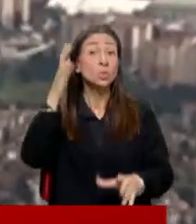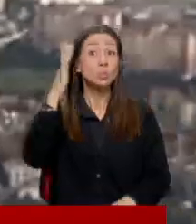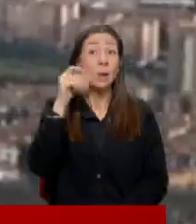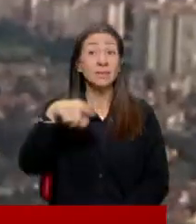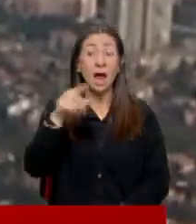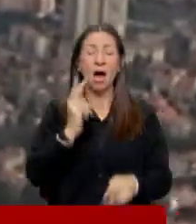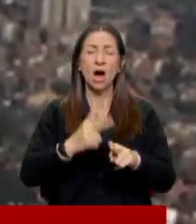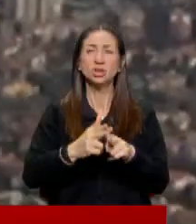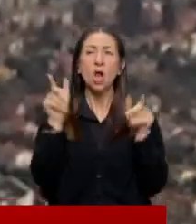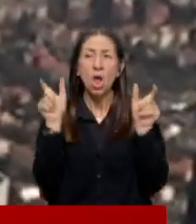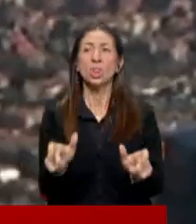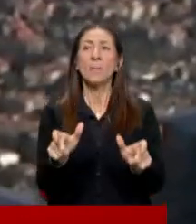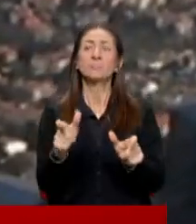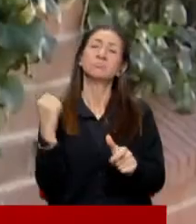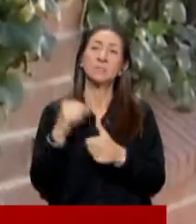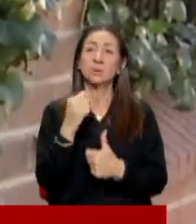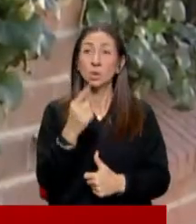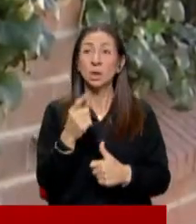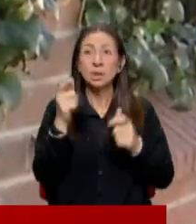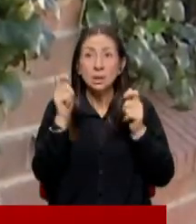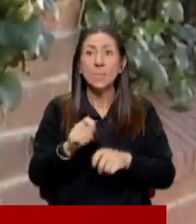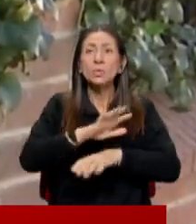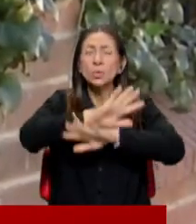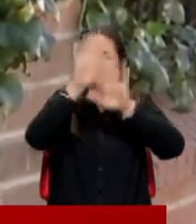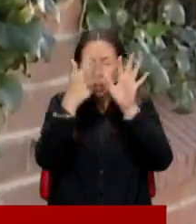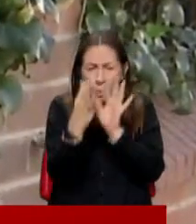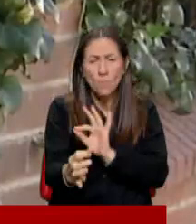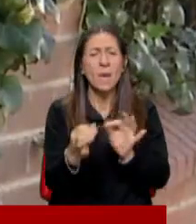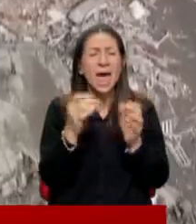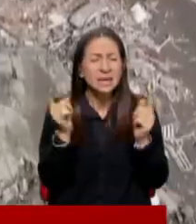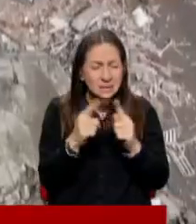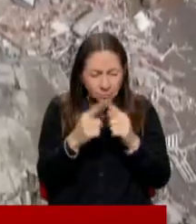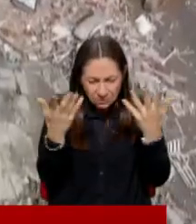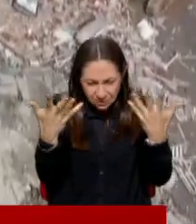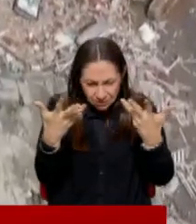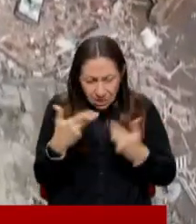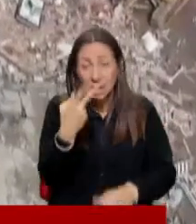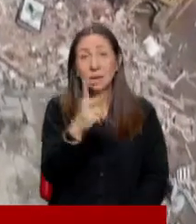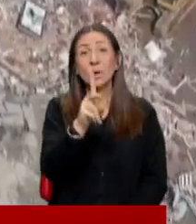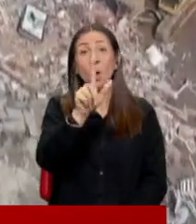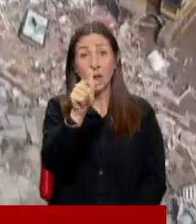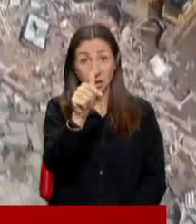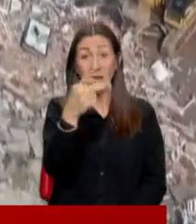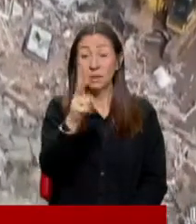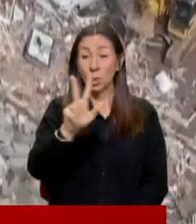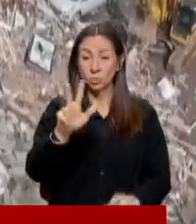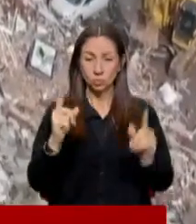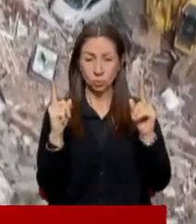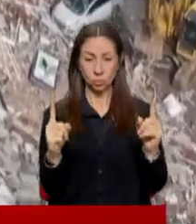uzmanlar acil önlem çağrılarını yineliyor. Yapılan tüm hesaplara göre 2016 ile 2030